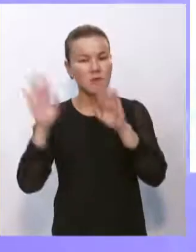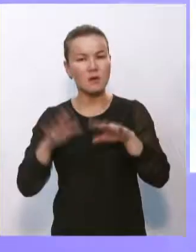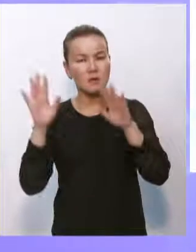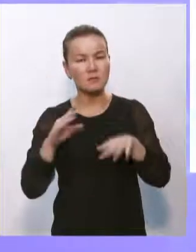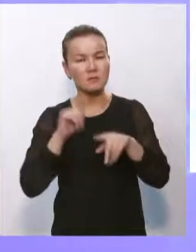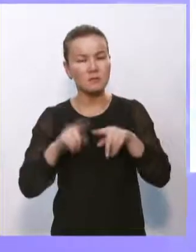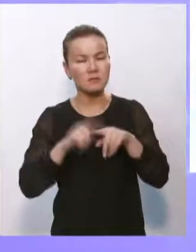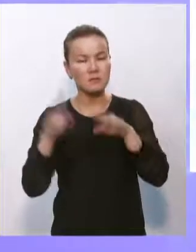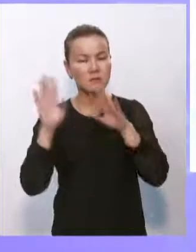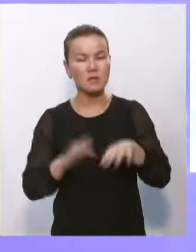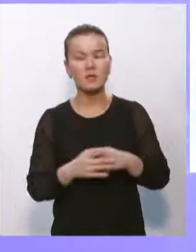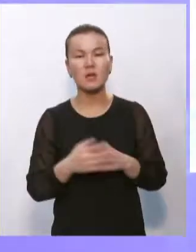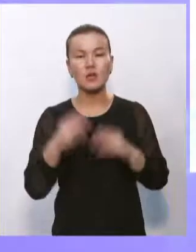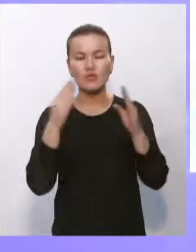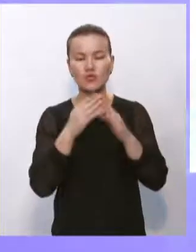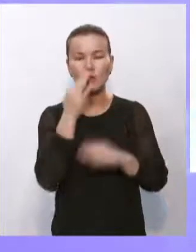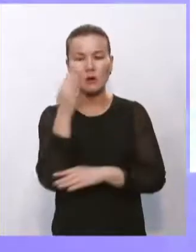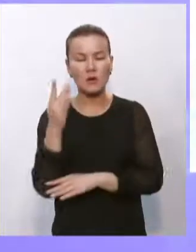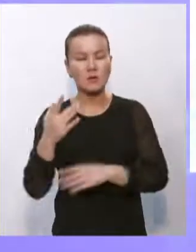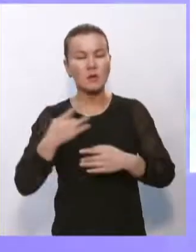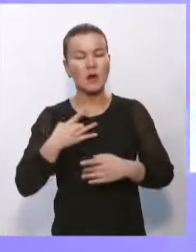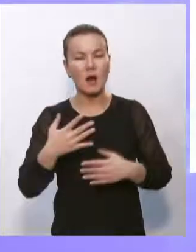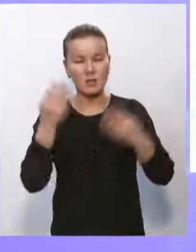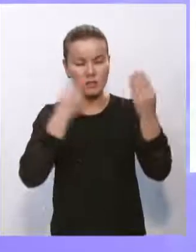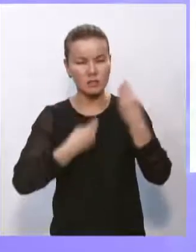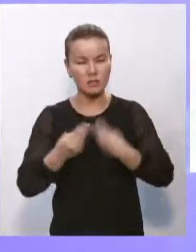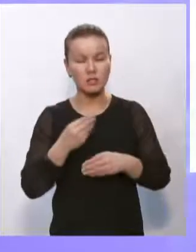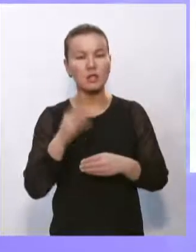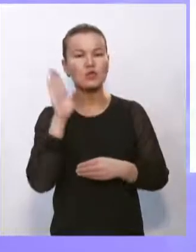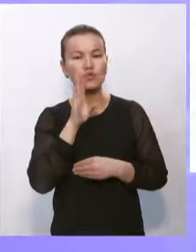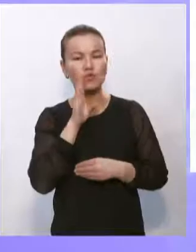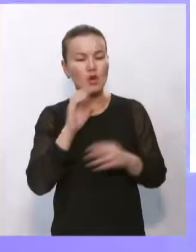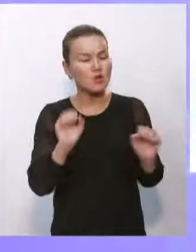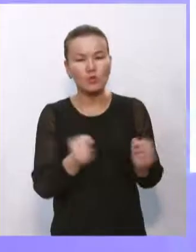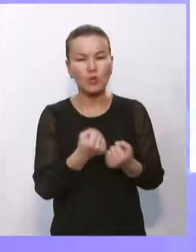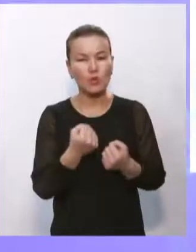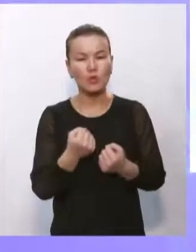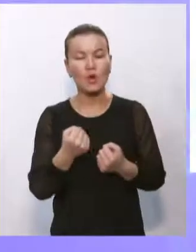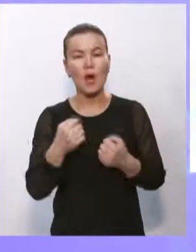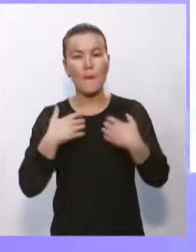кийинет. Суулар тоңот. Мал короодо багылат.